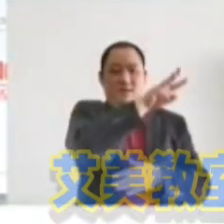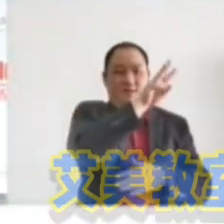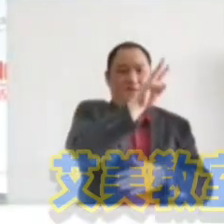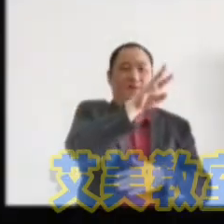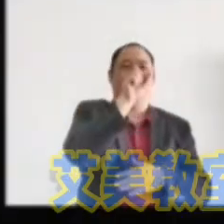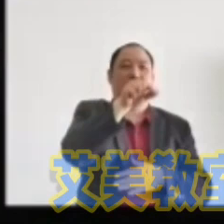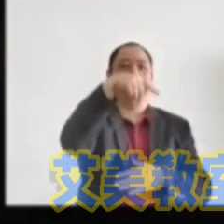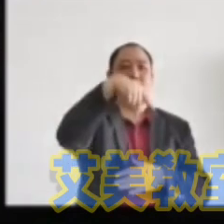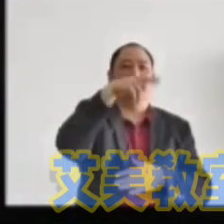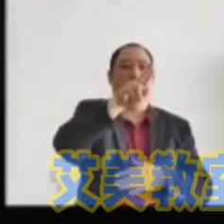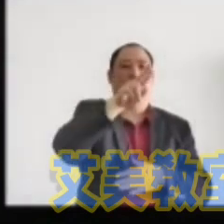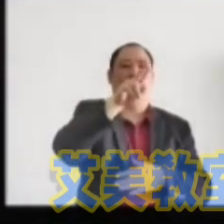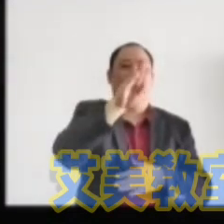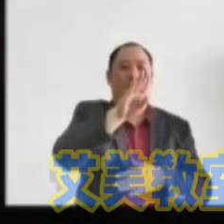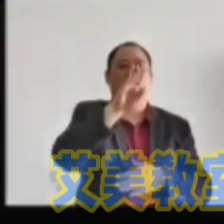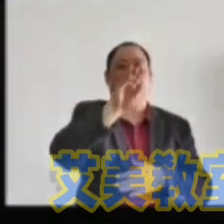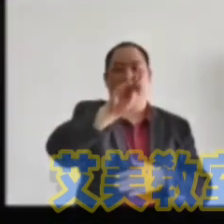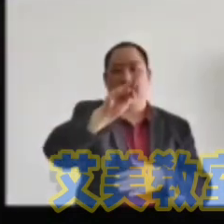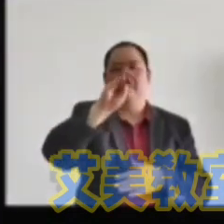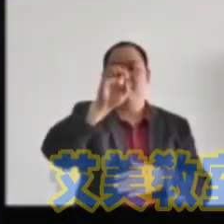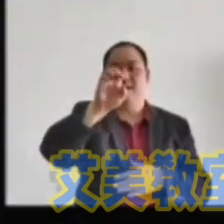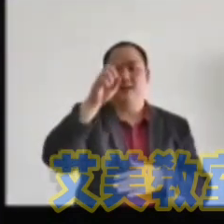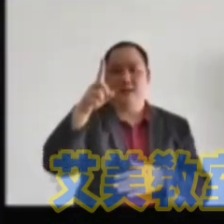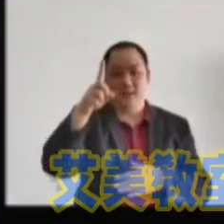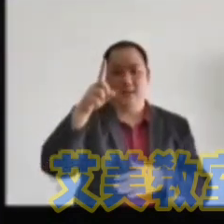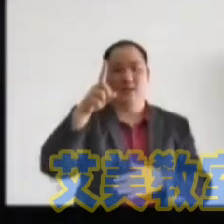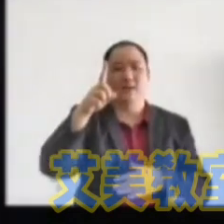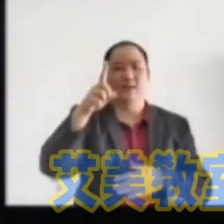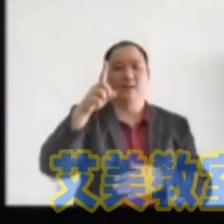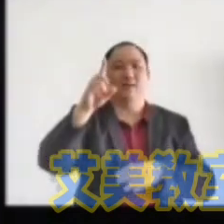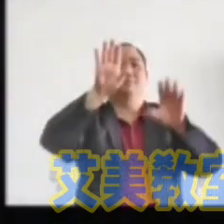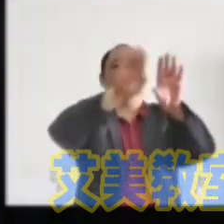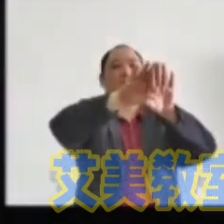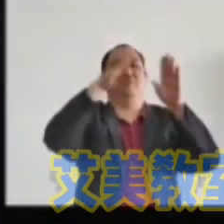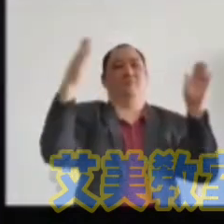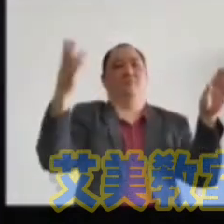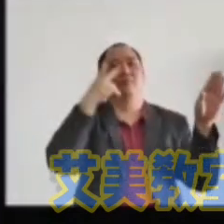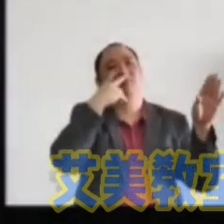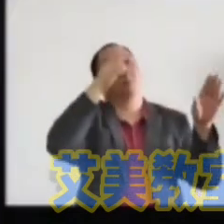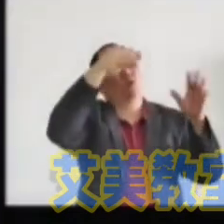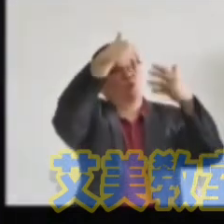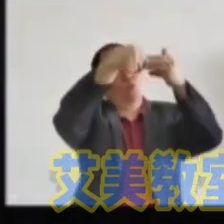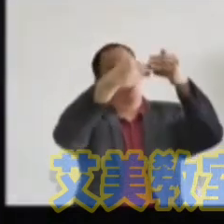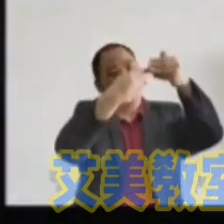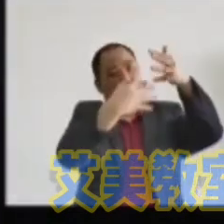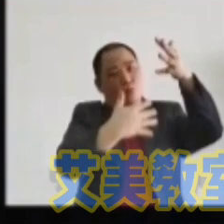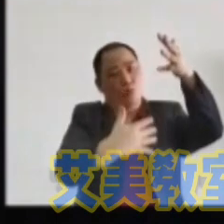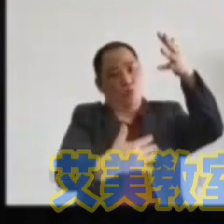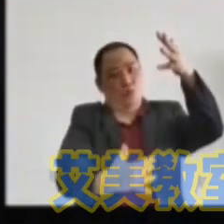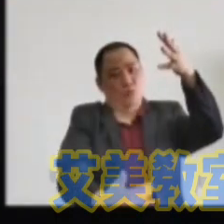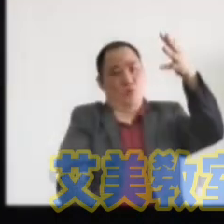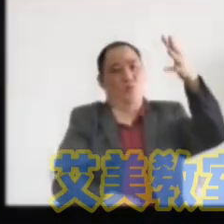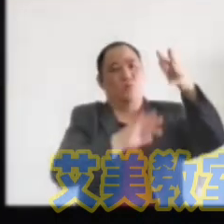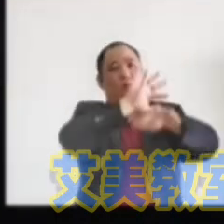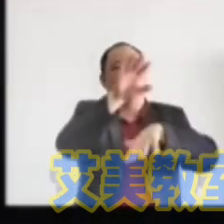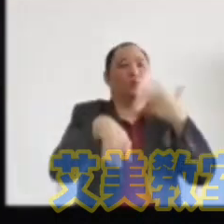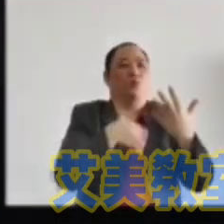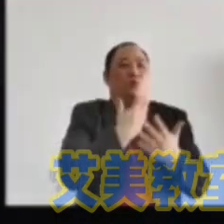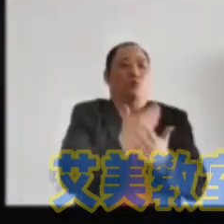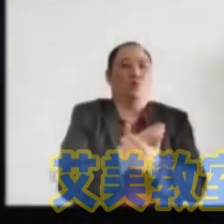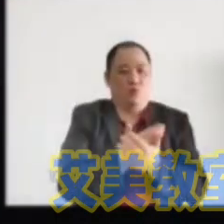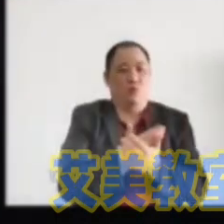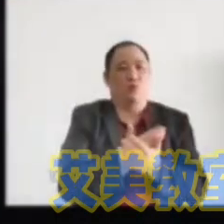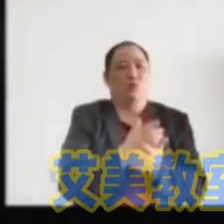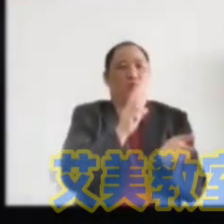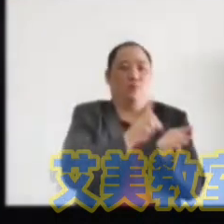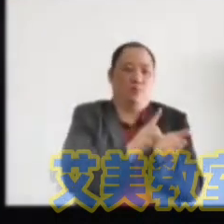PubMed， 这个 PubMed 的这个网站。那哦，刚刚在我3年前认识 hemohim 的时候啦，我有看